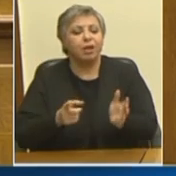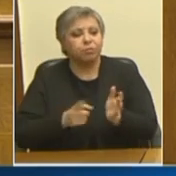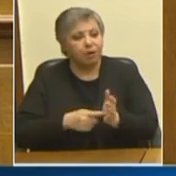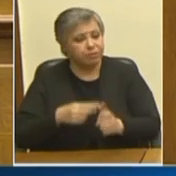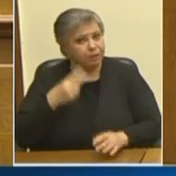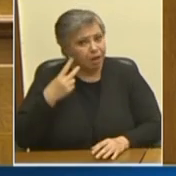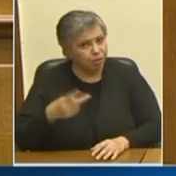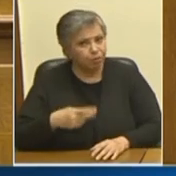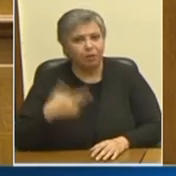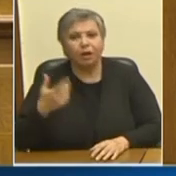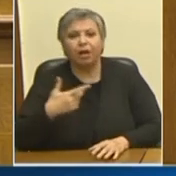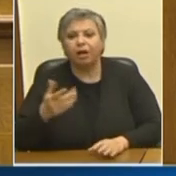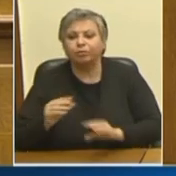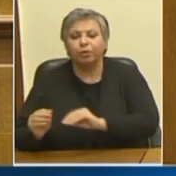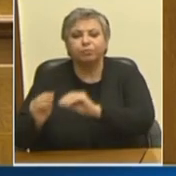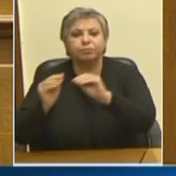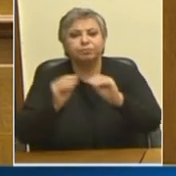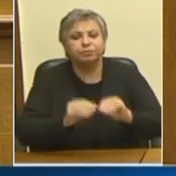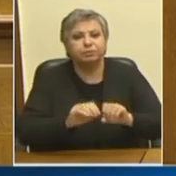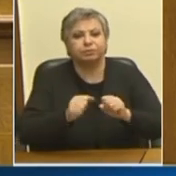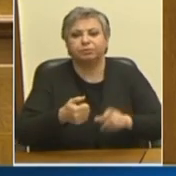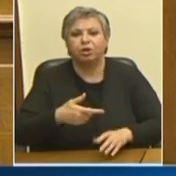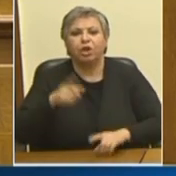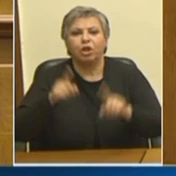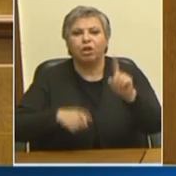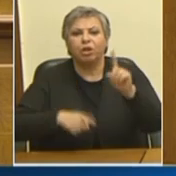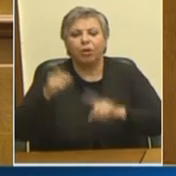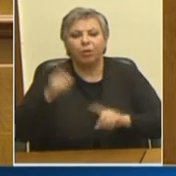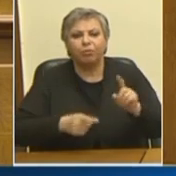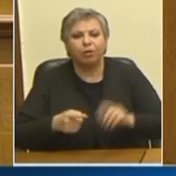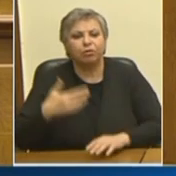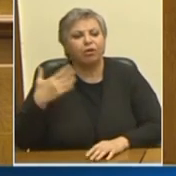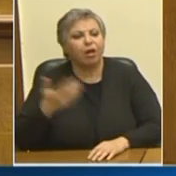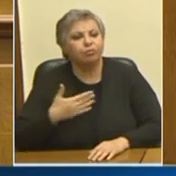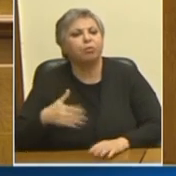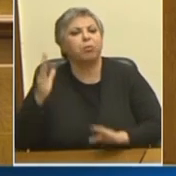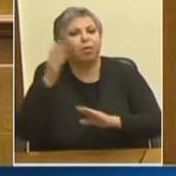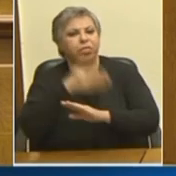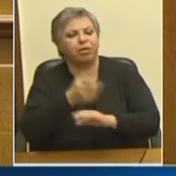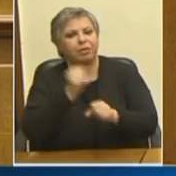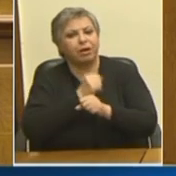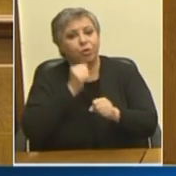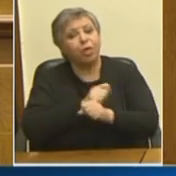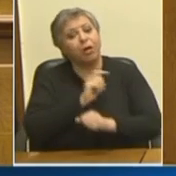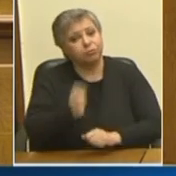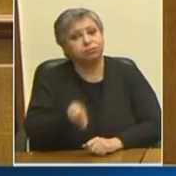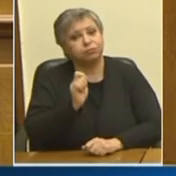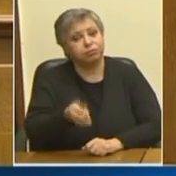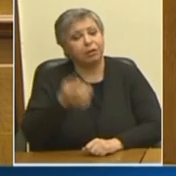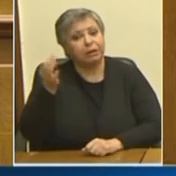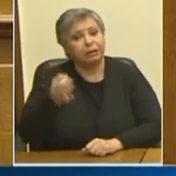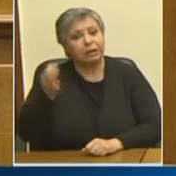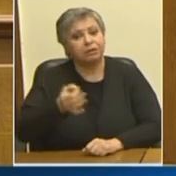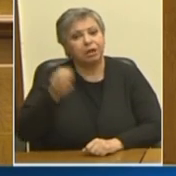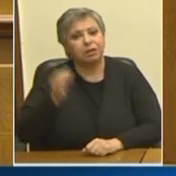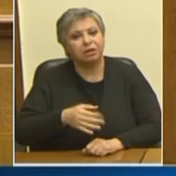μετατάξεις, έχουμε αφαιρέσει το λίπος της αργομιστίας. Όχι. Άρα πώς βιάζεστε να διορίσετε άλλους? Αυτό είναι